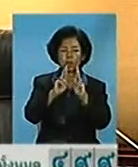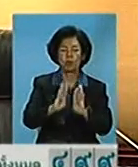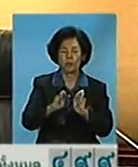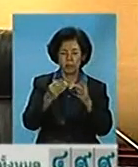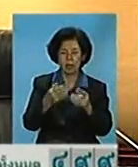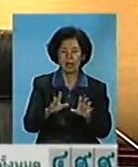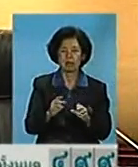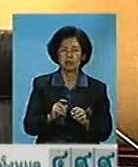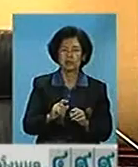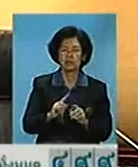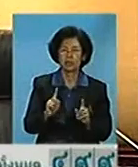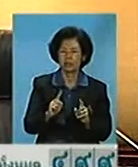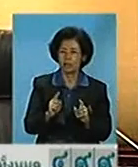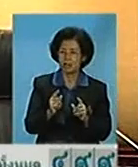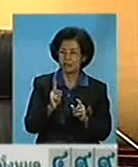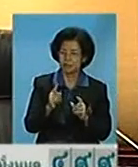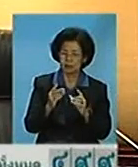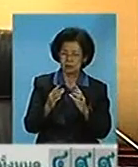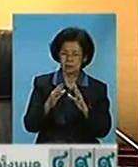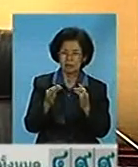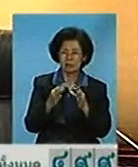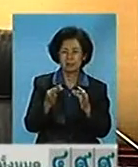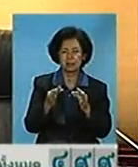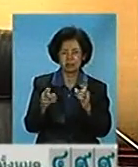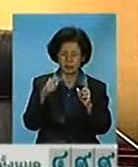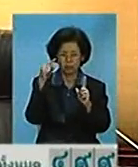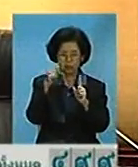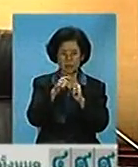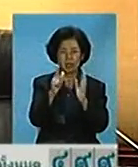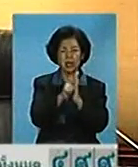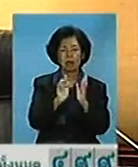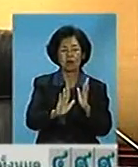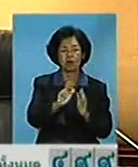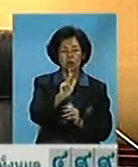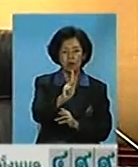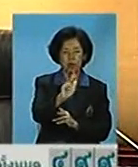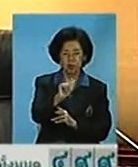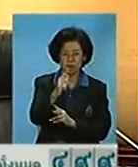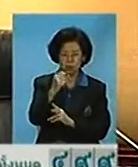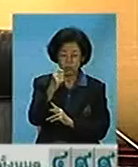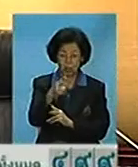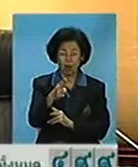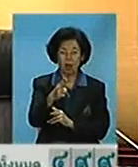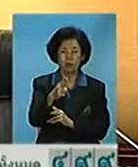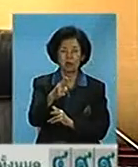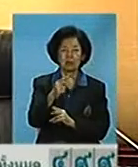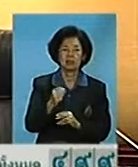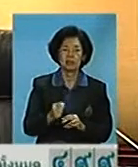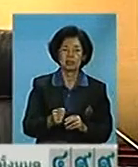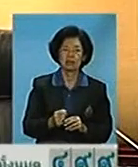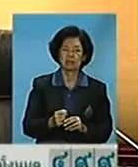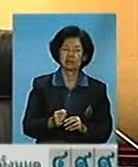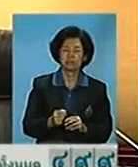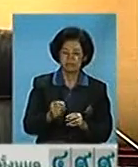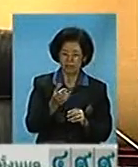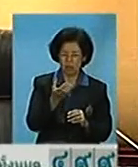ขึ้นมาเนี่ยเป็นเรื่องที่จะเป็นเท่ากับเป็นวัตถุประสงค์หลักของกยท.แต่วันนี้กรรมการท่านที่อยากจะให้เ